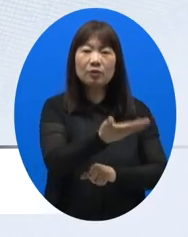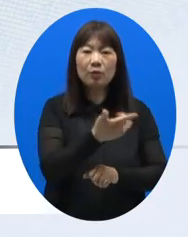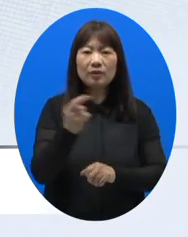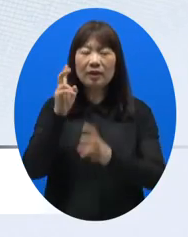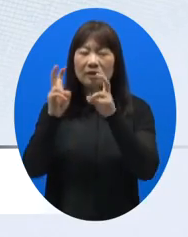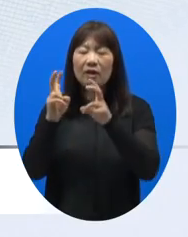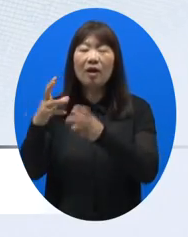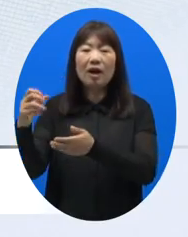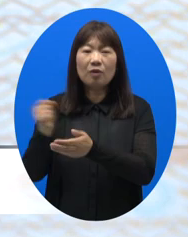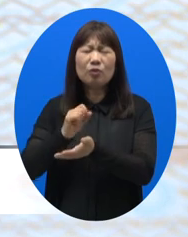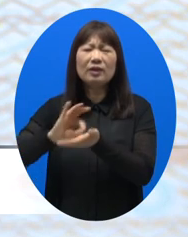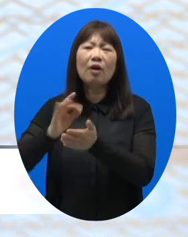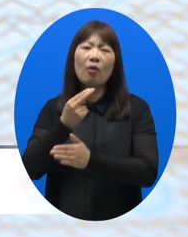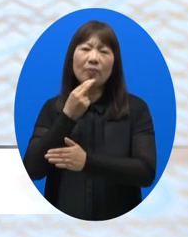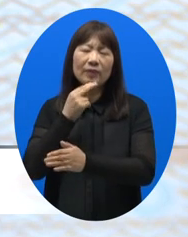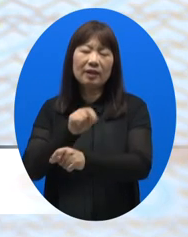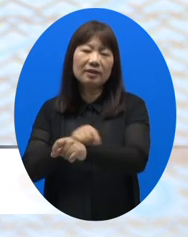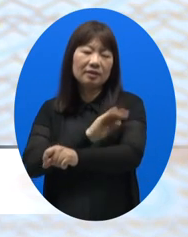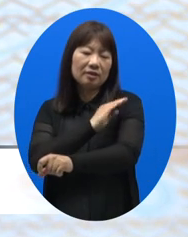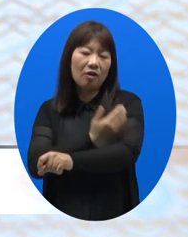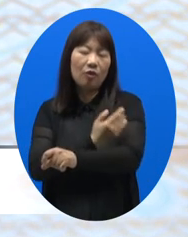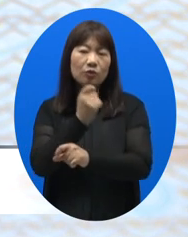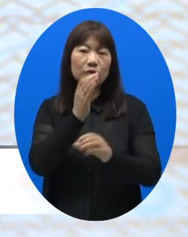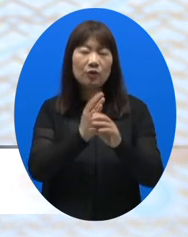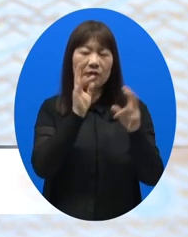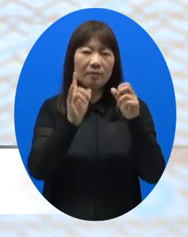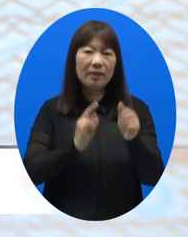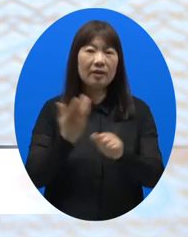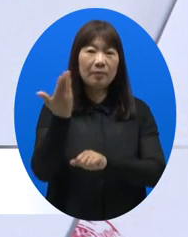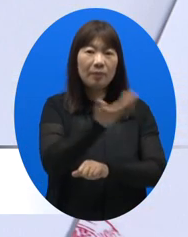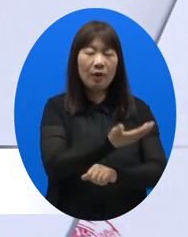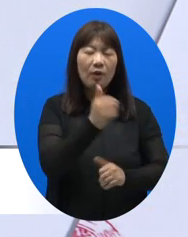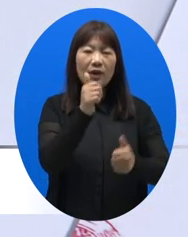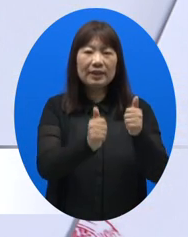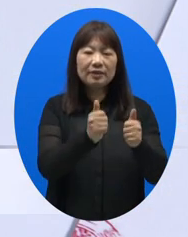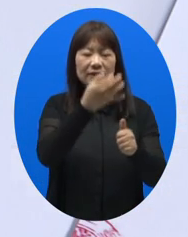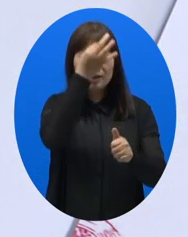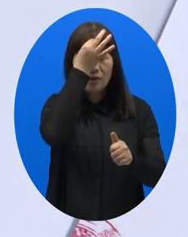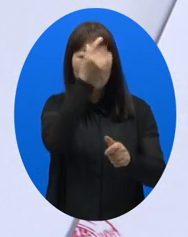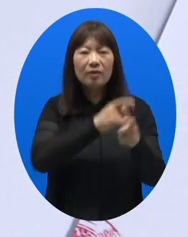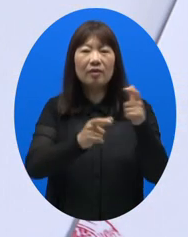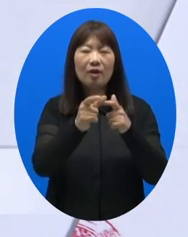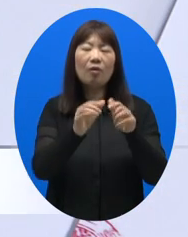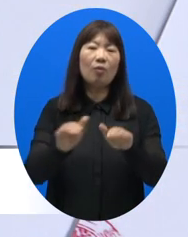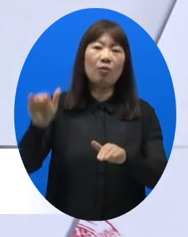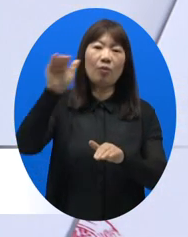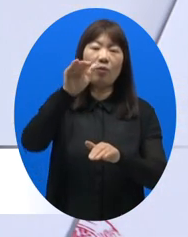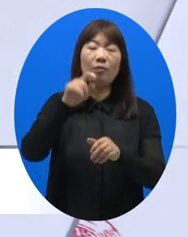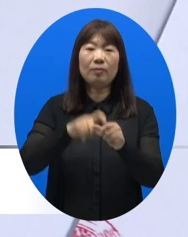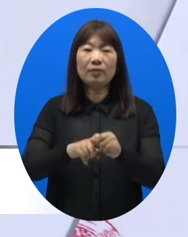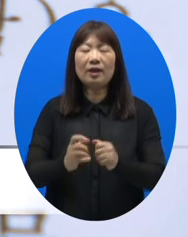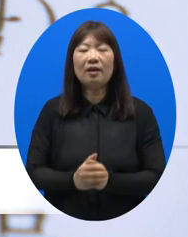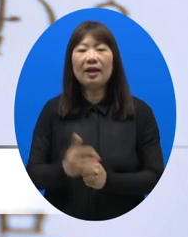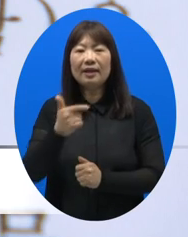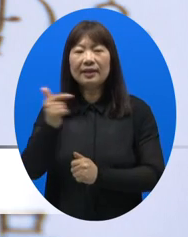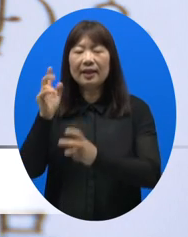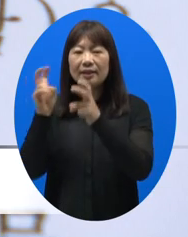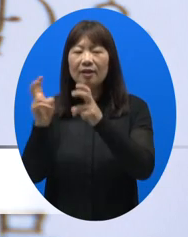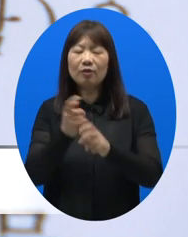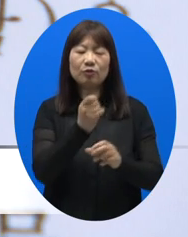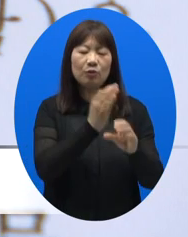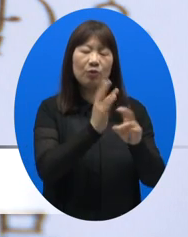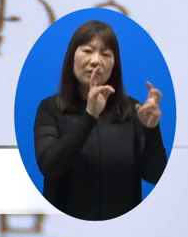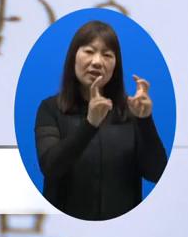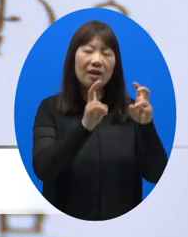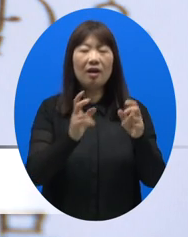미활용 특허 리 의 중소기업에 이전함으로써 기술경쟁력을 높이기 위한 겁니다 또 대기업과 중소기업간 동반성장